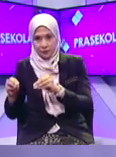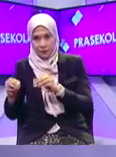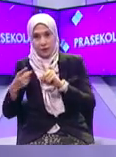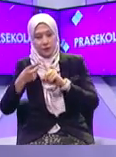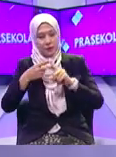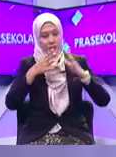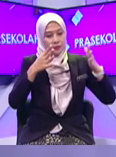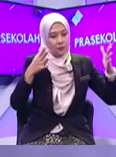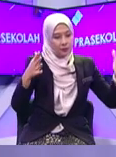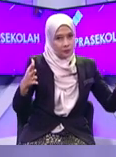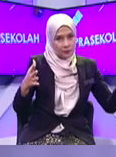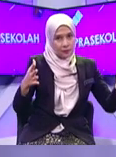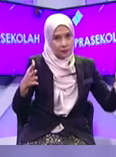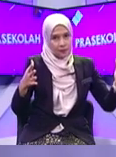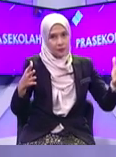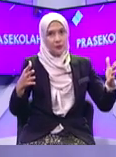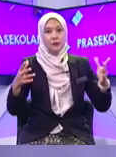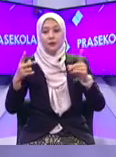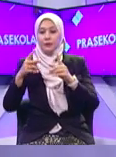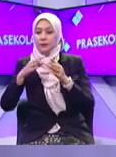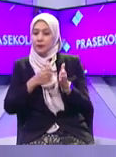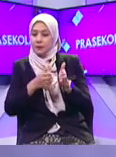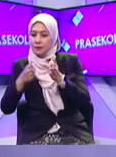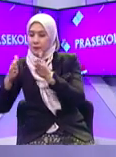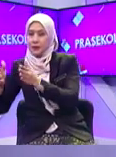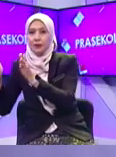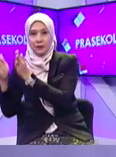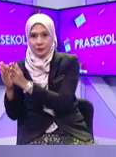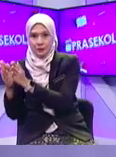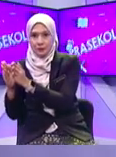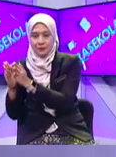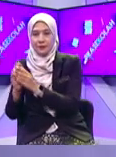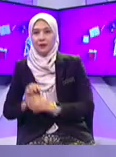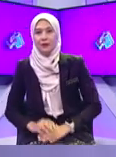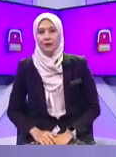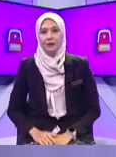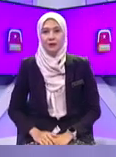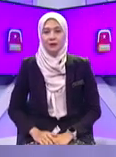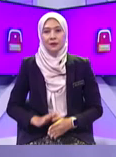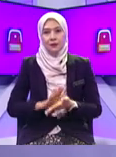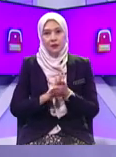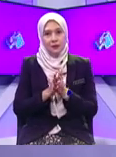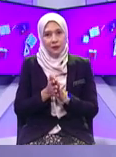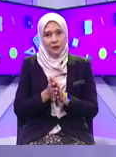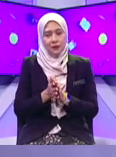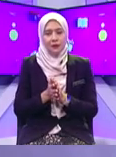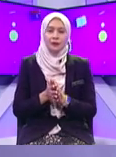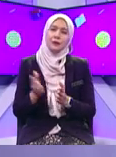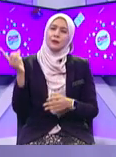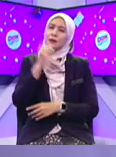besar akan jadi semakin berkurang Jadi sebenarnya yang ini kita akan jumpa dalam kehidupan kita